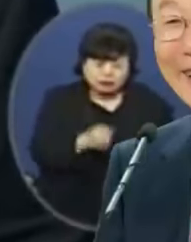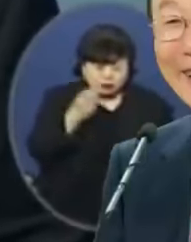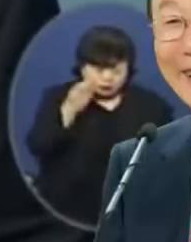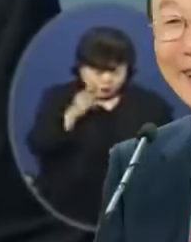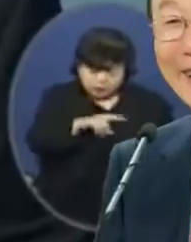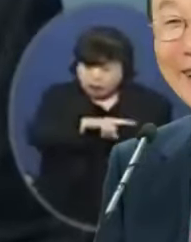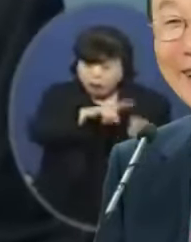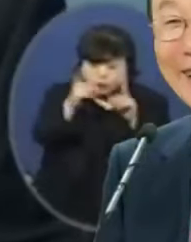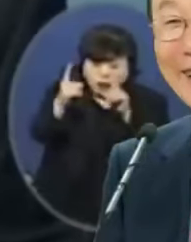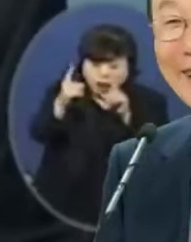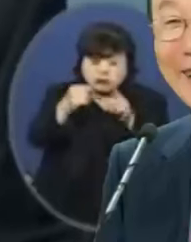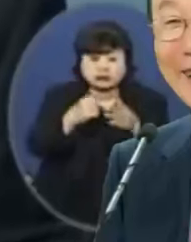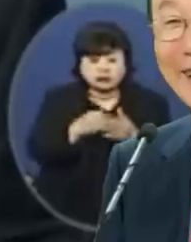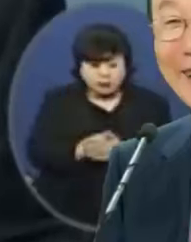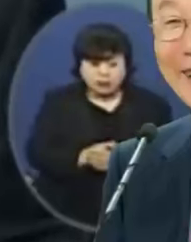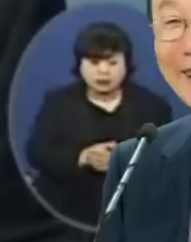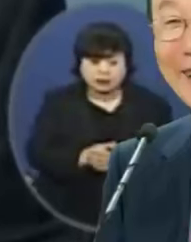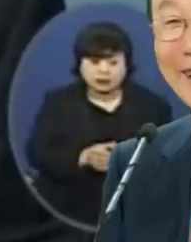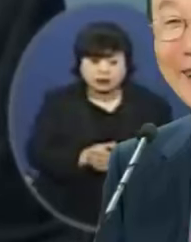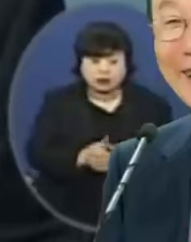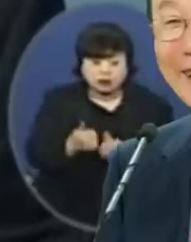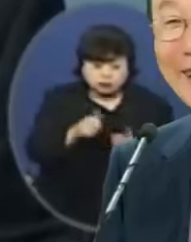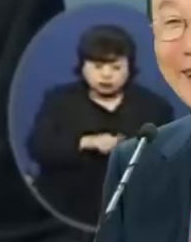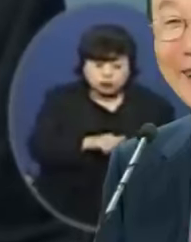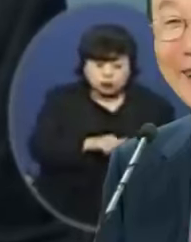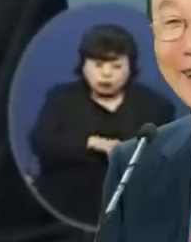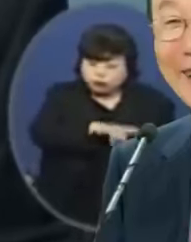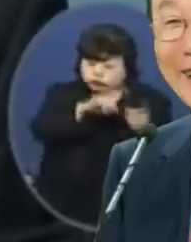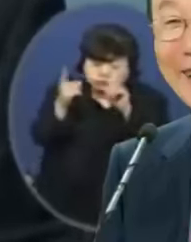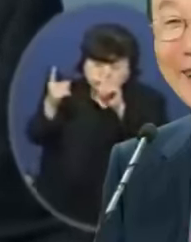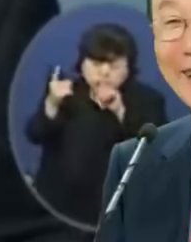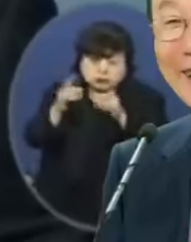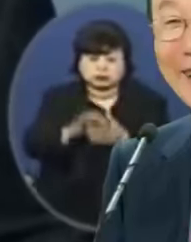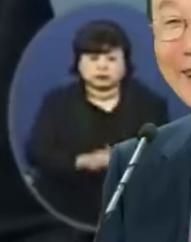만에 부활했었기 때문에 죽고